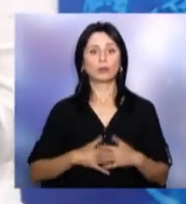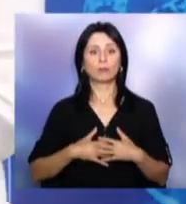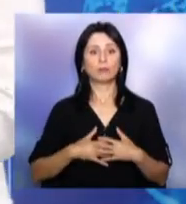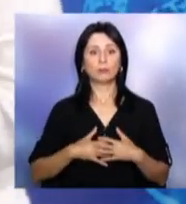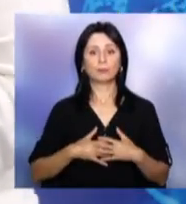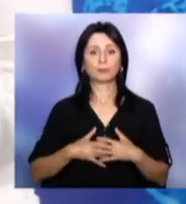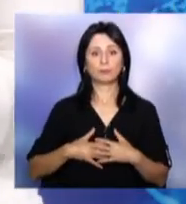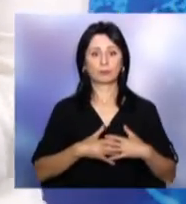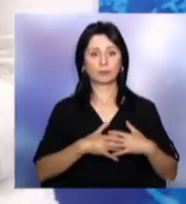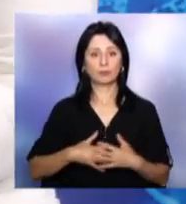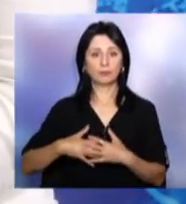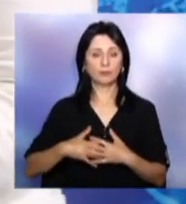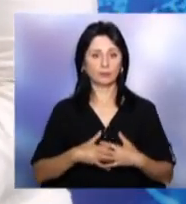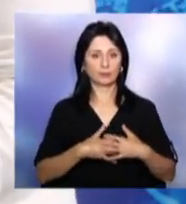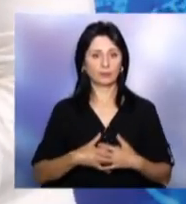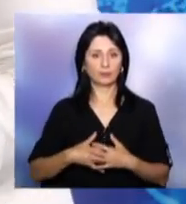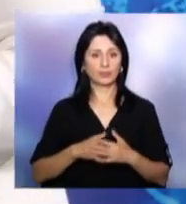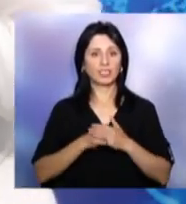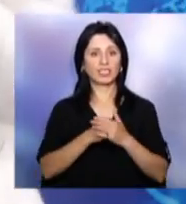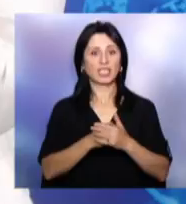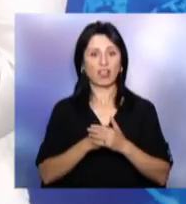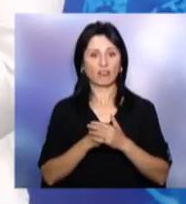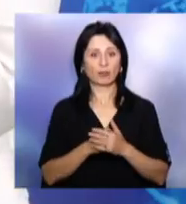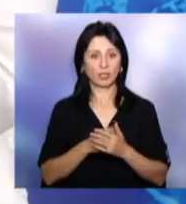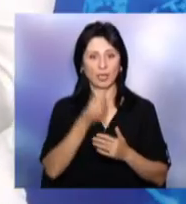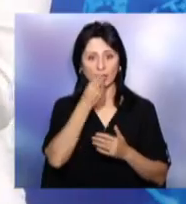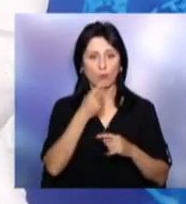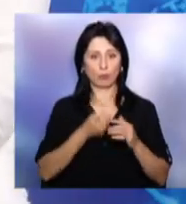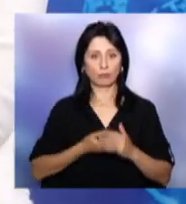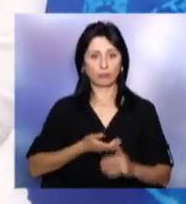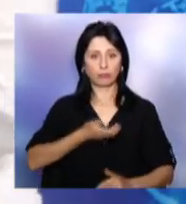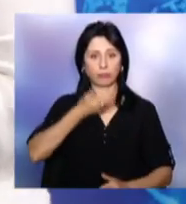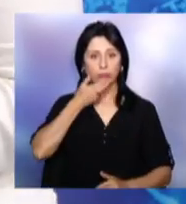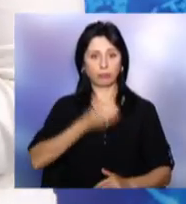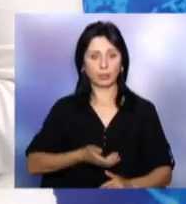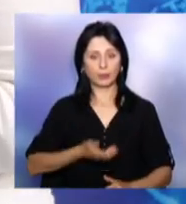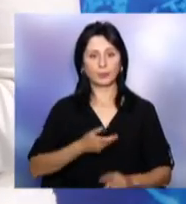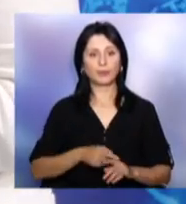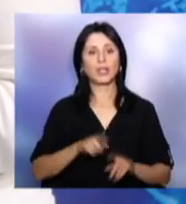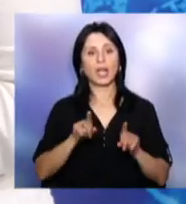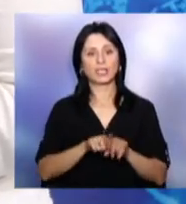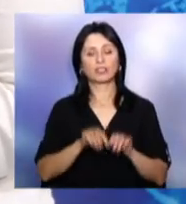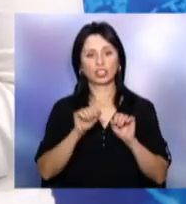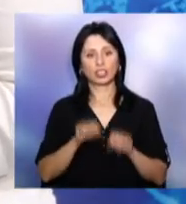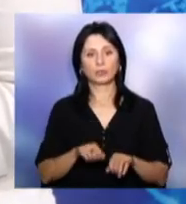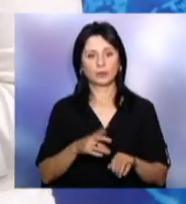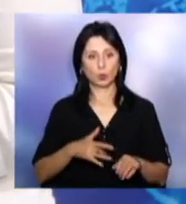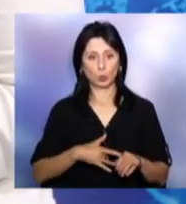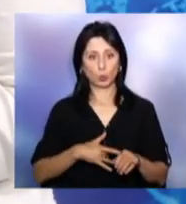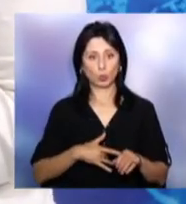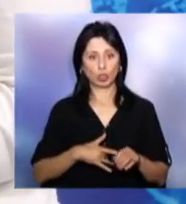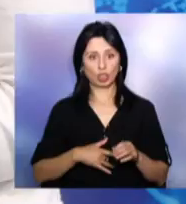გაიზრდება ინტრააბდომი მუცელში და წნევა და საკვები ამოდინდება ზემოთ. ასევე შეიძლება